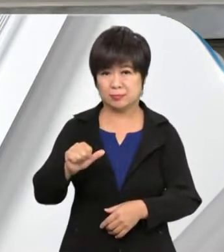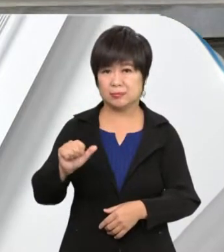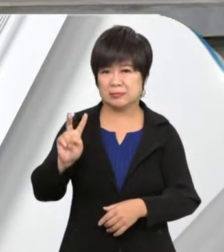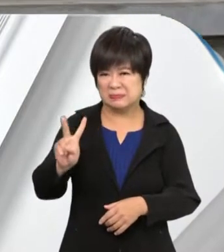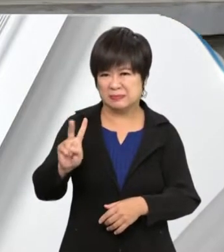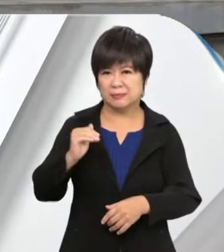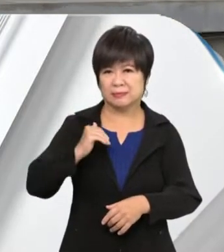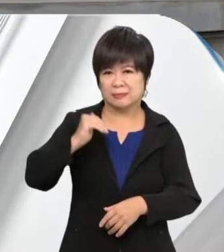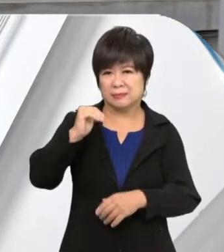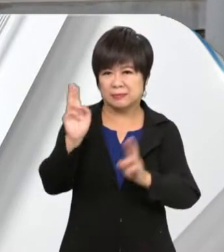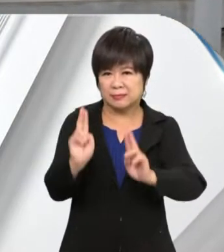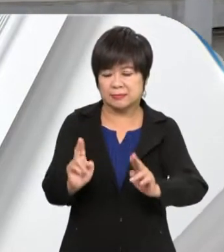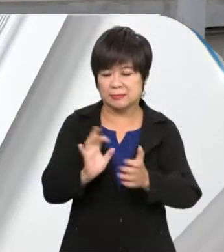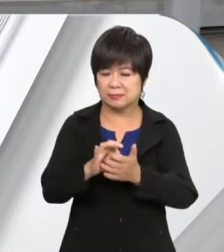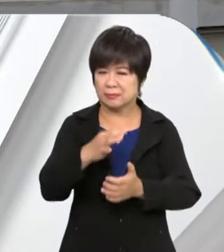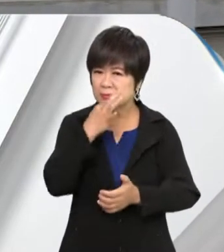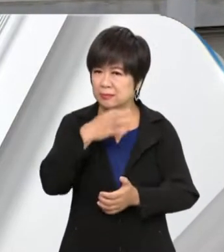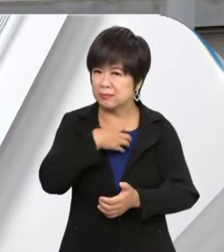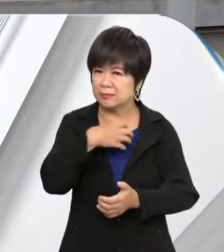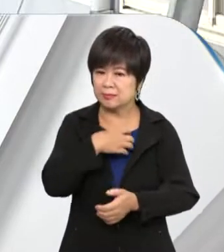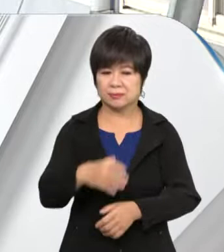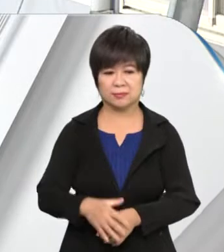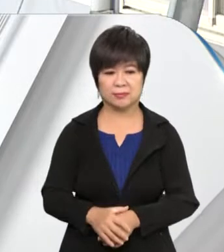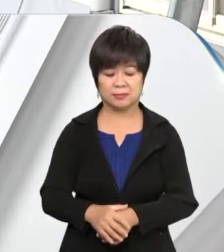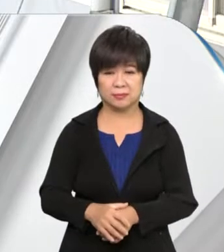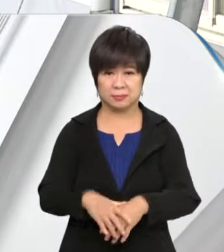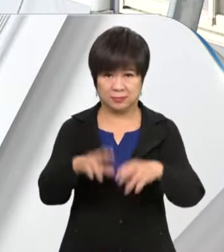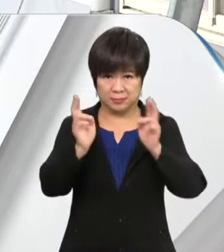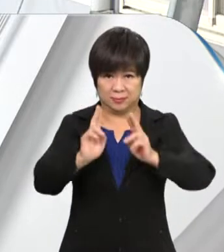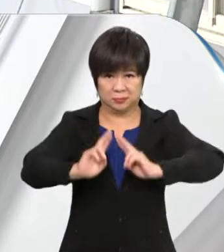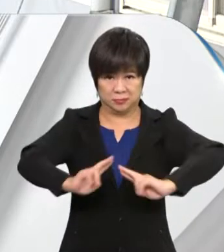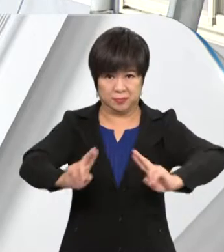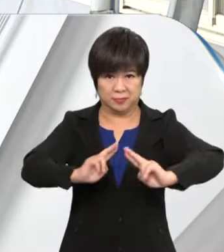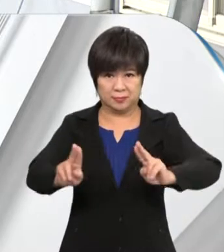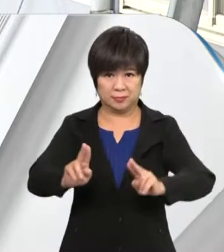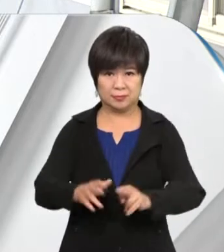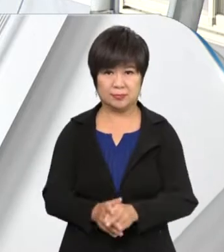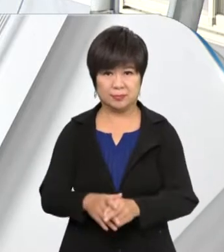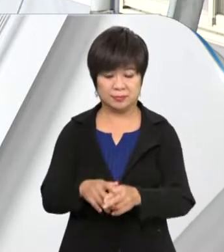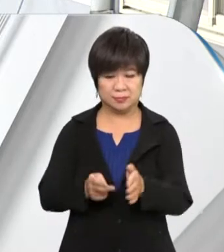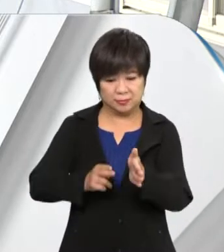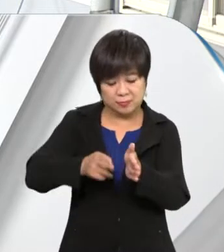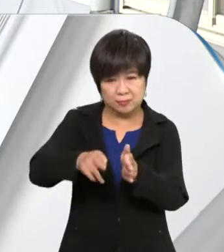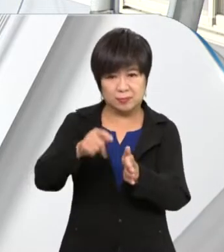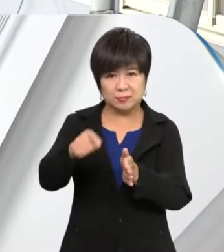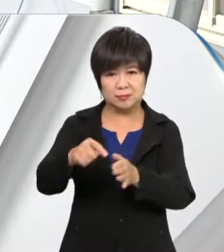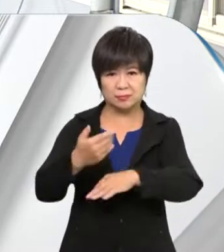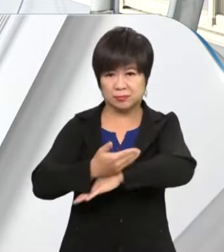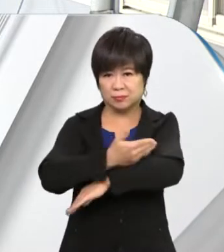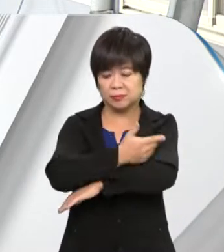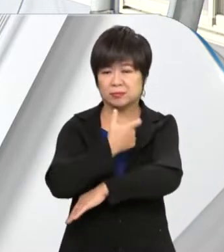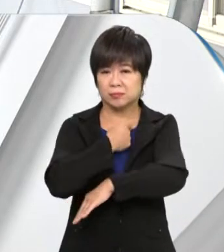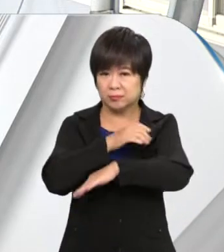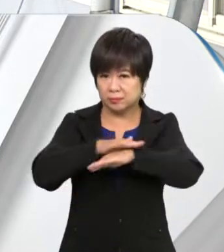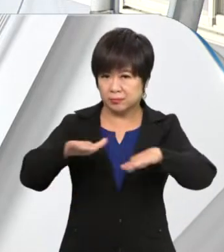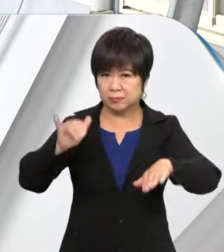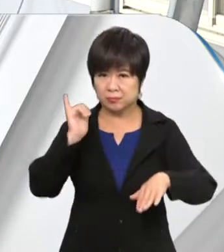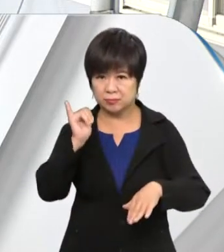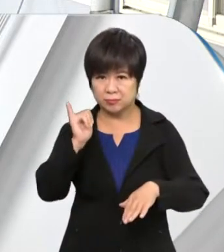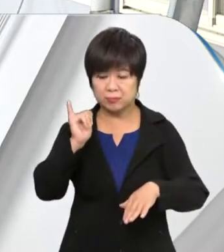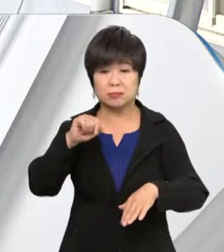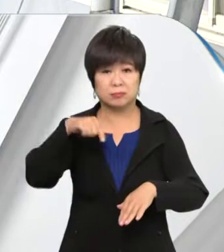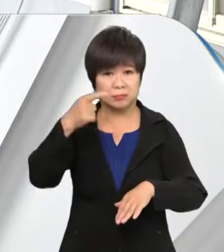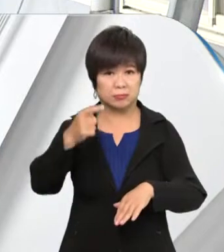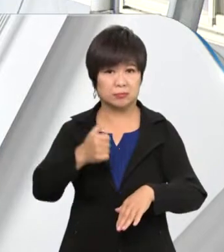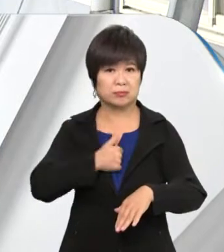就将会有天道的危险。 送电以后确认我们在沿线的一些电话设施安全无虑的情形下，那